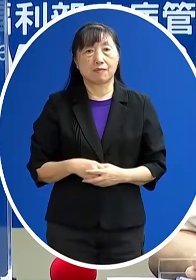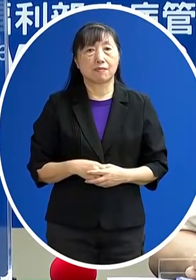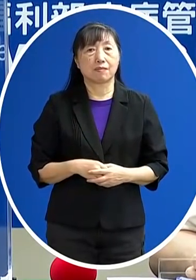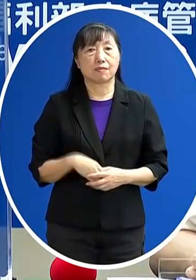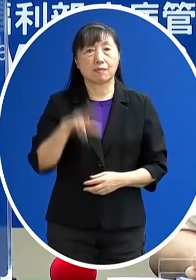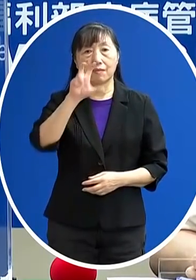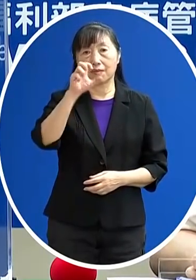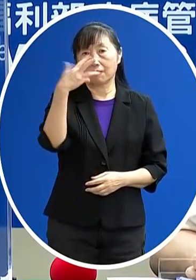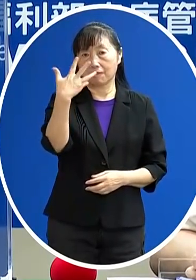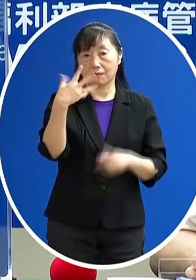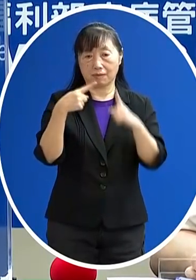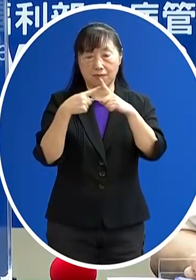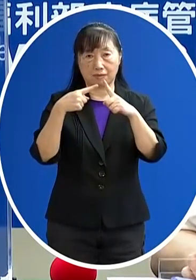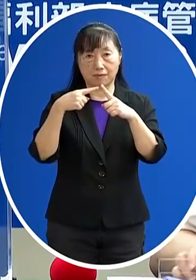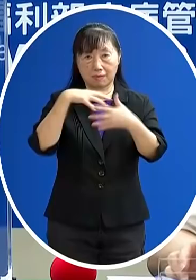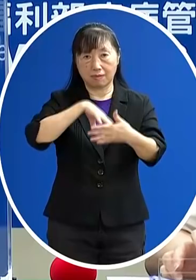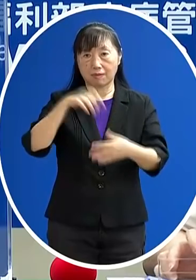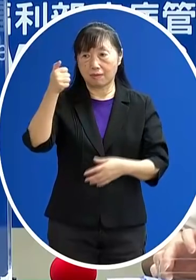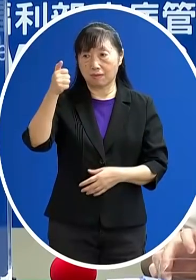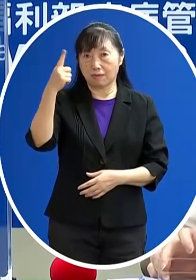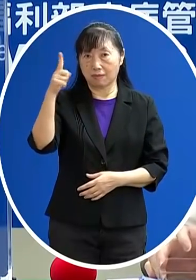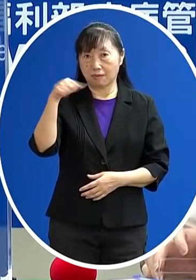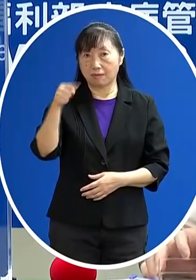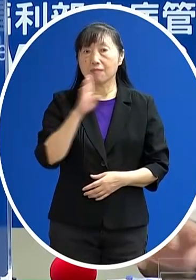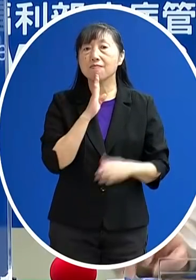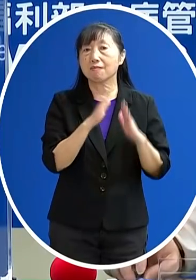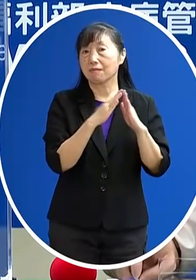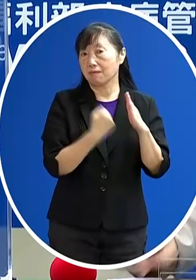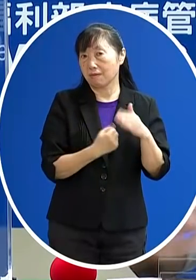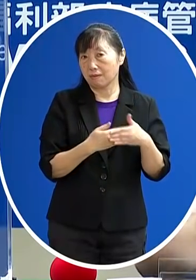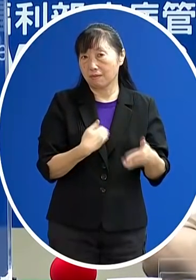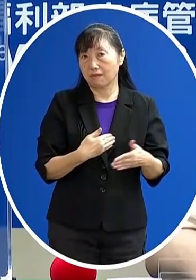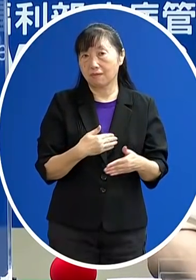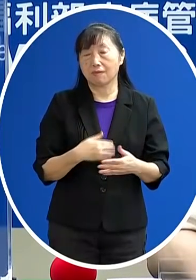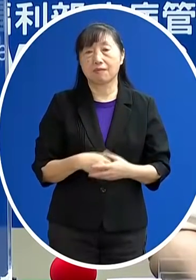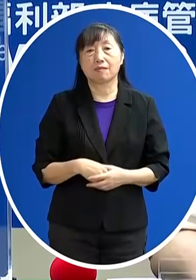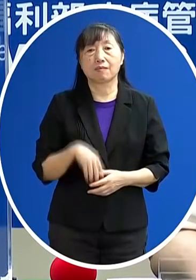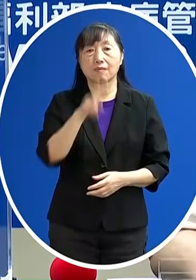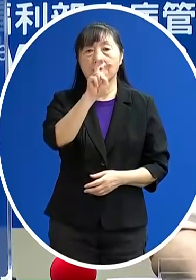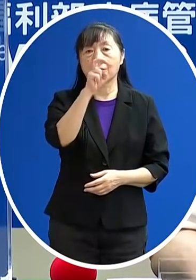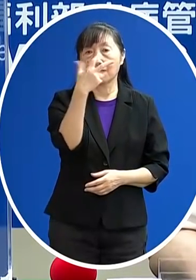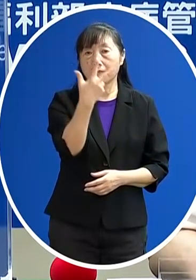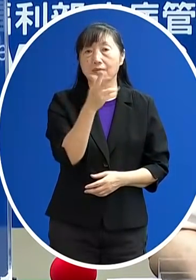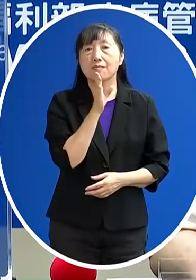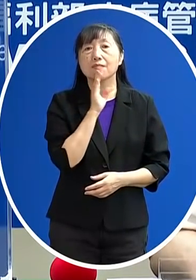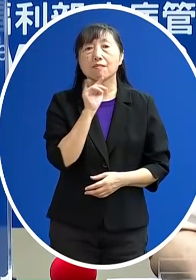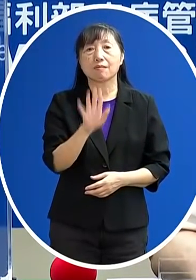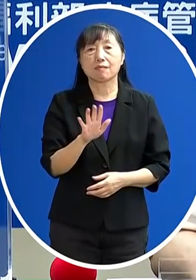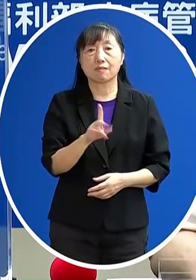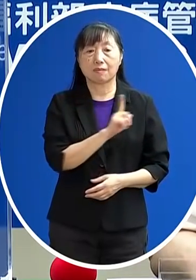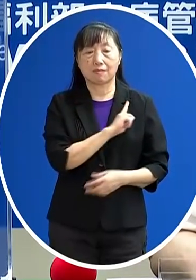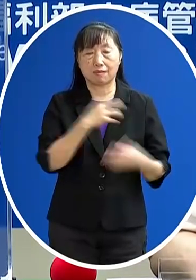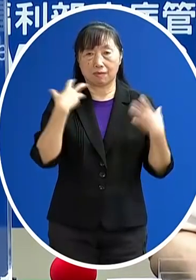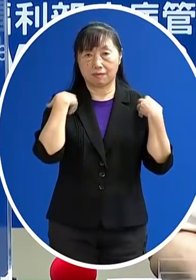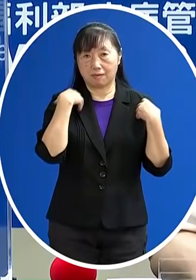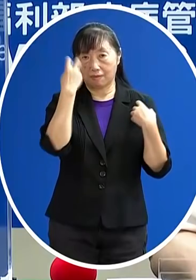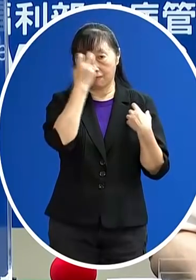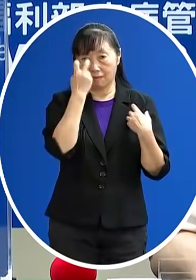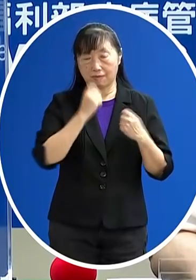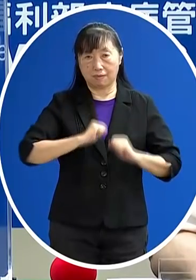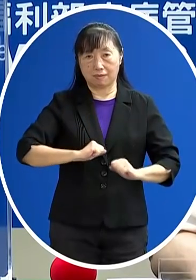这78人里面，那51人列为居家隔离，那27人自主健康管理或自